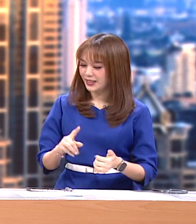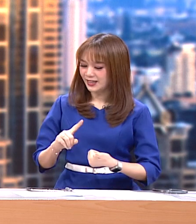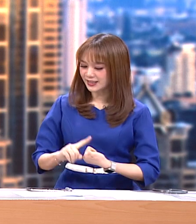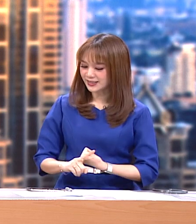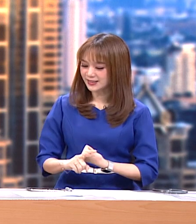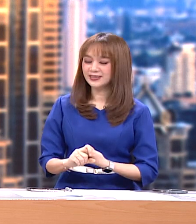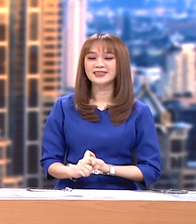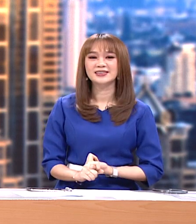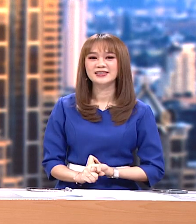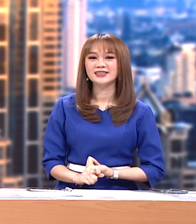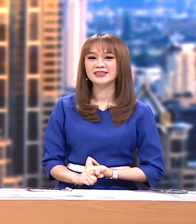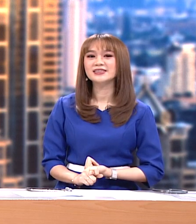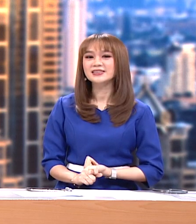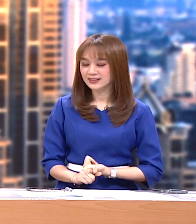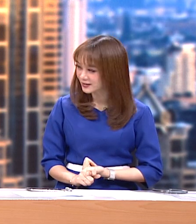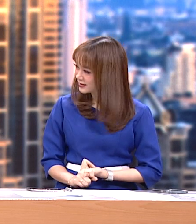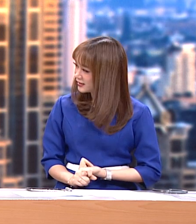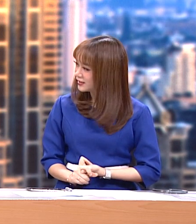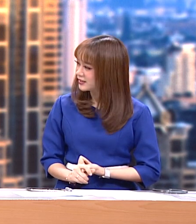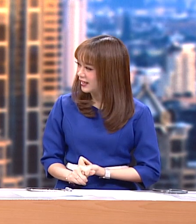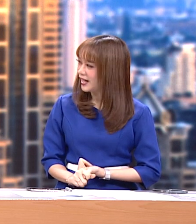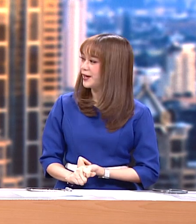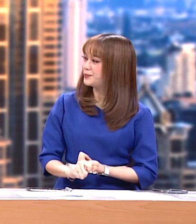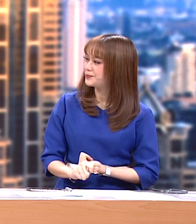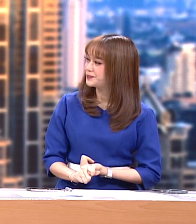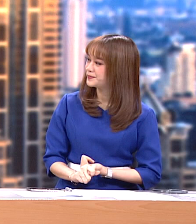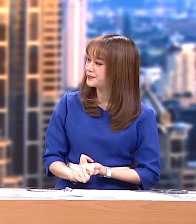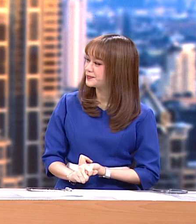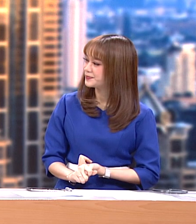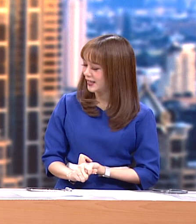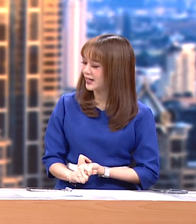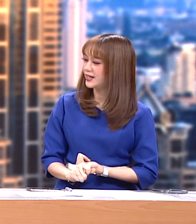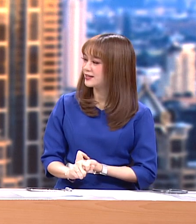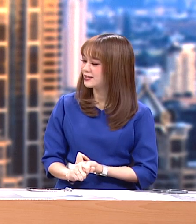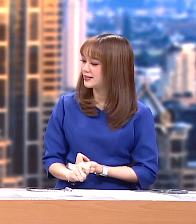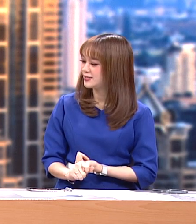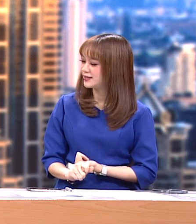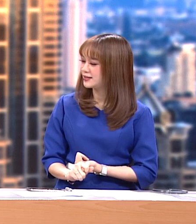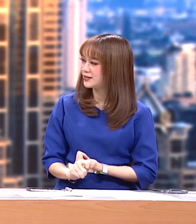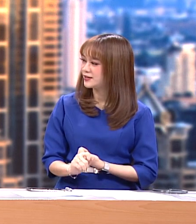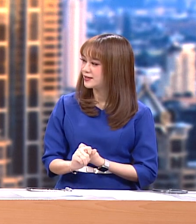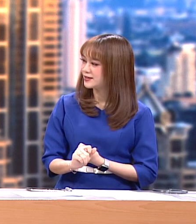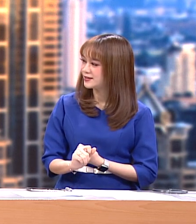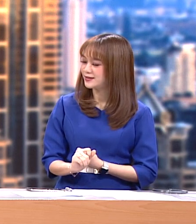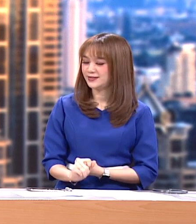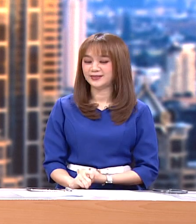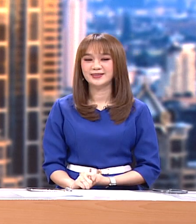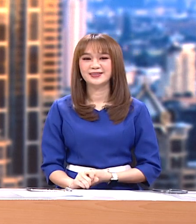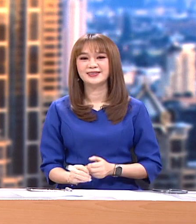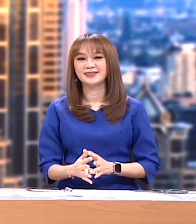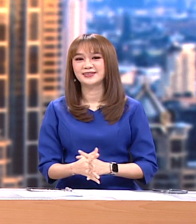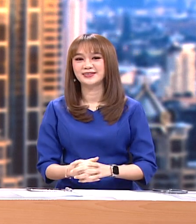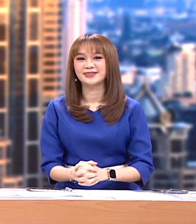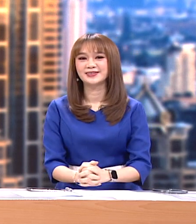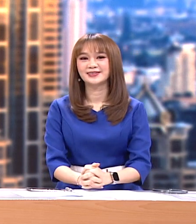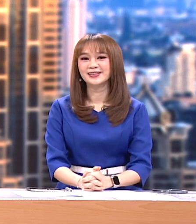า มีดาบจอเป็นคนรวบรวมเงินและส่งให้บิ๊กปอเรือนึงหลายสิบล้านนั้นเรื่องนึงนะครับเขาก็กำลังหาทาง